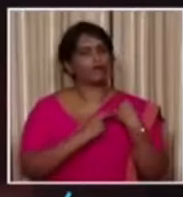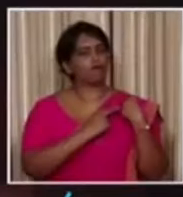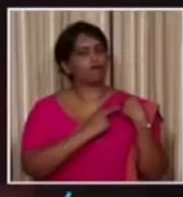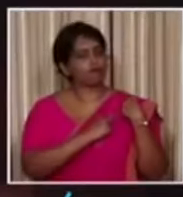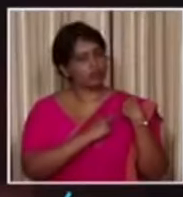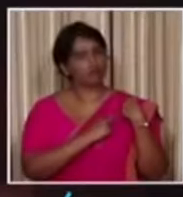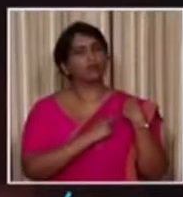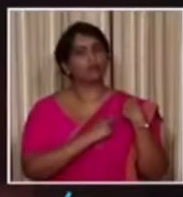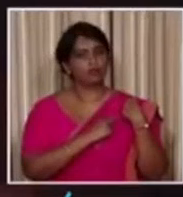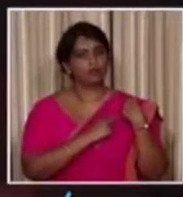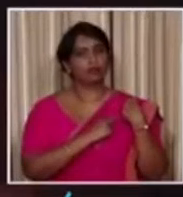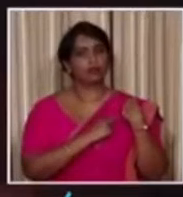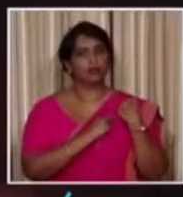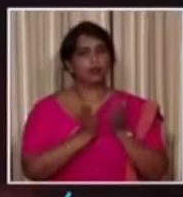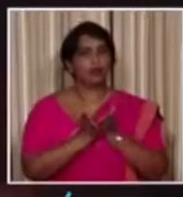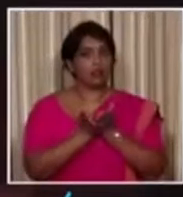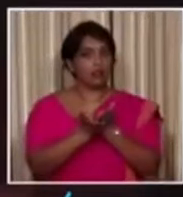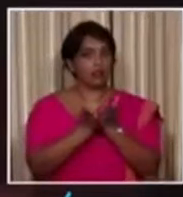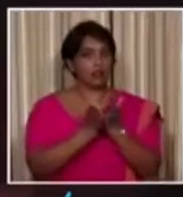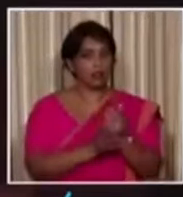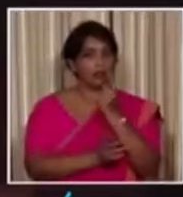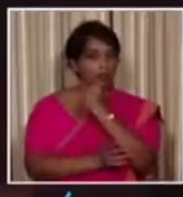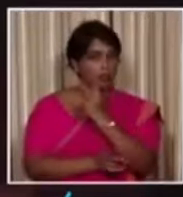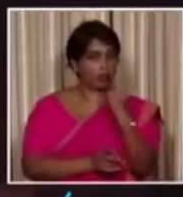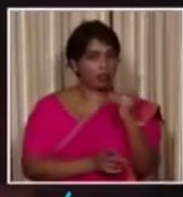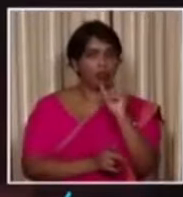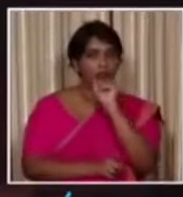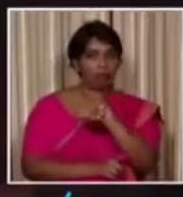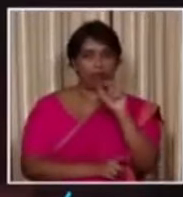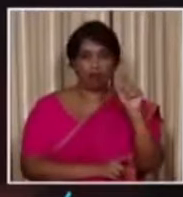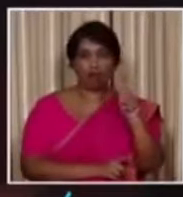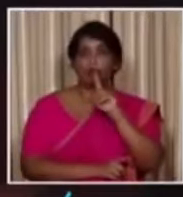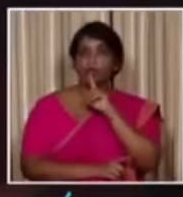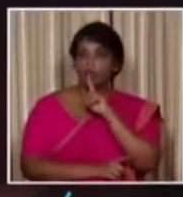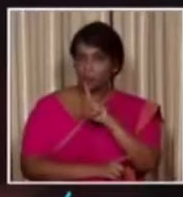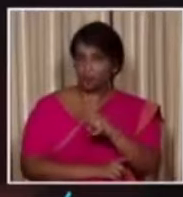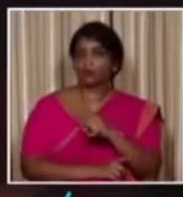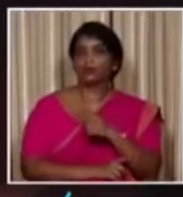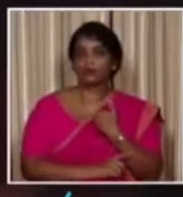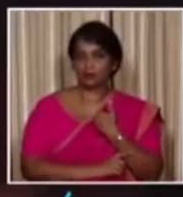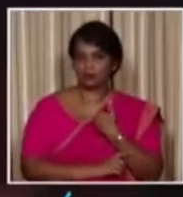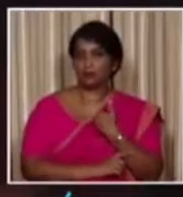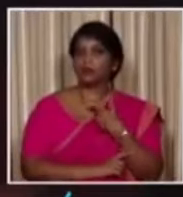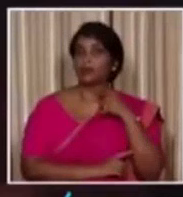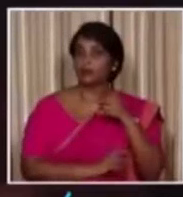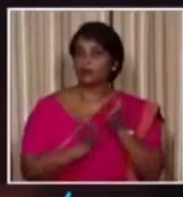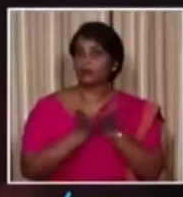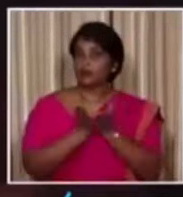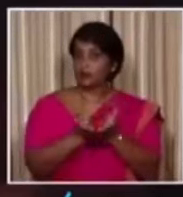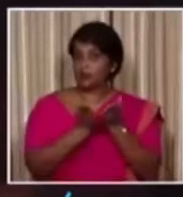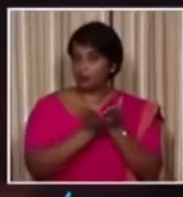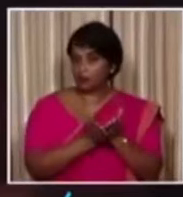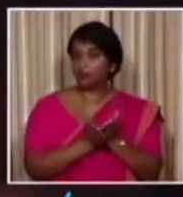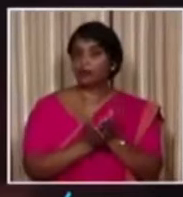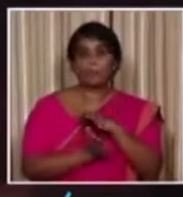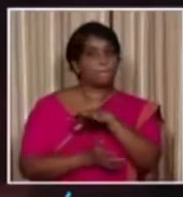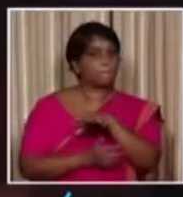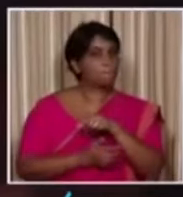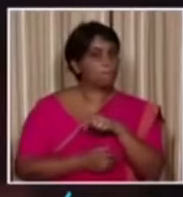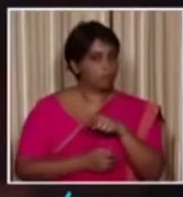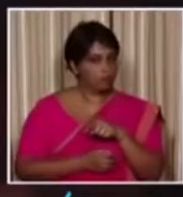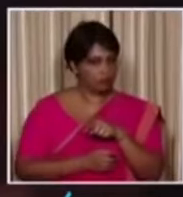වගකීමෙන් යාත්‍රා දෙක නමුත් ඉදිරිපත් කරලා මම කිව්වා මේ යාත්‍රා දෙක උපයෝගී